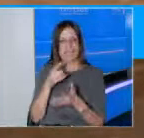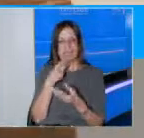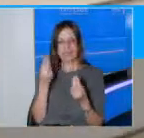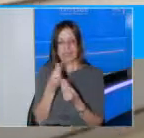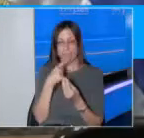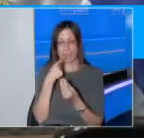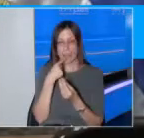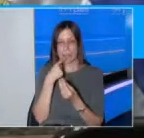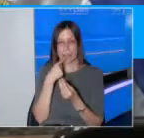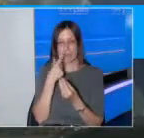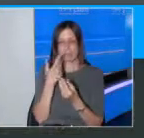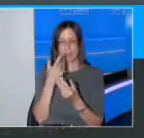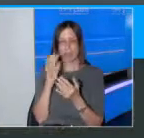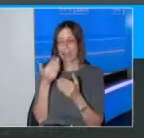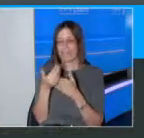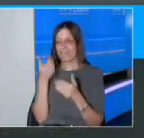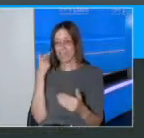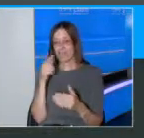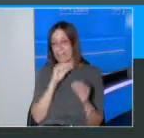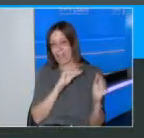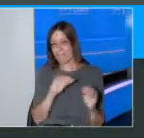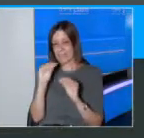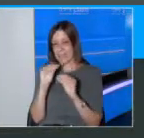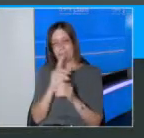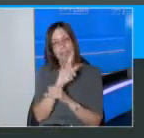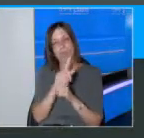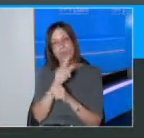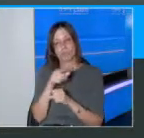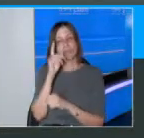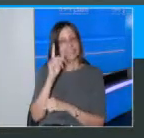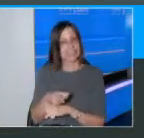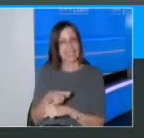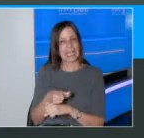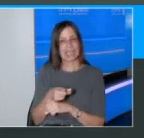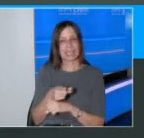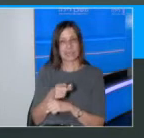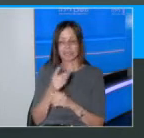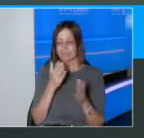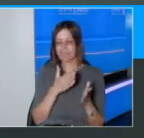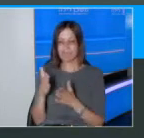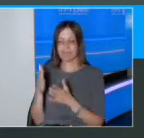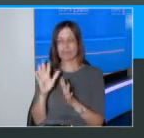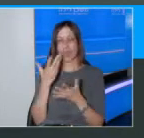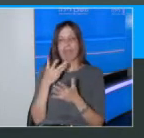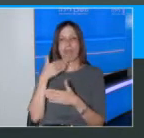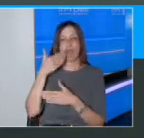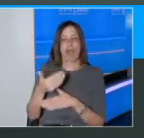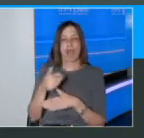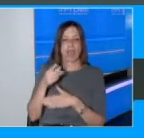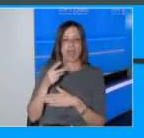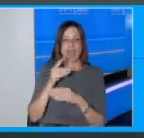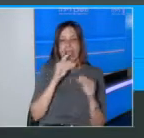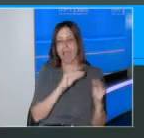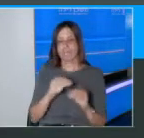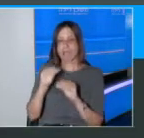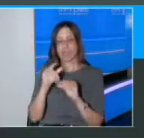עוד לפניו, לפני שאתם מעבירים אותו, או בתקופה שאולי אתם אמורים לצופף שורות? ייתכן ואחרי העברת התקציב נראה כאן כל